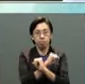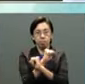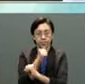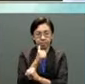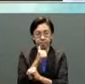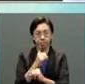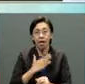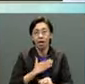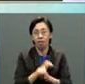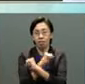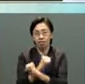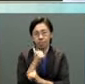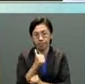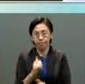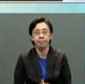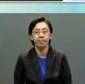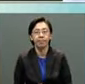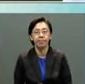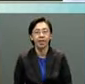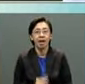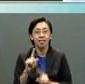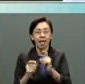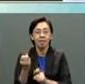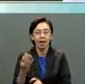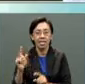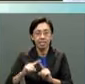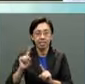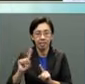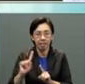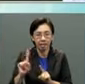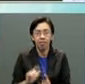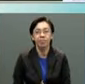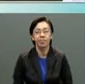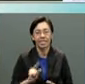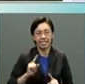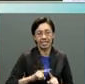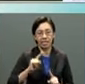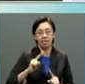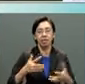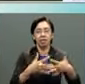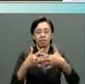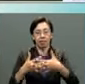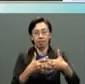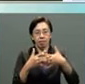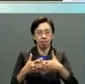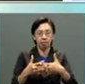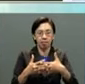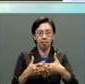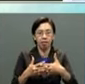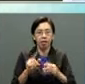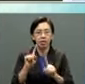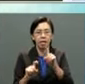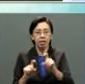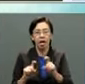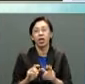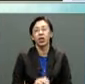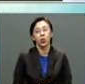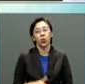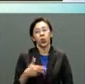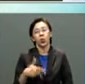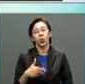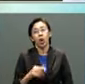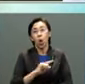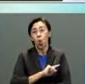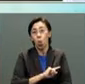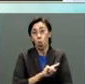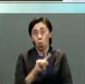ครับส่วนการเสียชีวิตนะครับอันดับที่1คือใครนะครับก็ยังเป็นสหรัฐอเมริกาอยู่นะครับเสียชีวิตอันดับ1